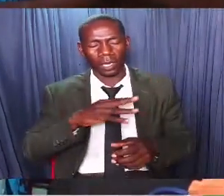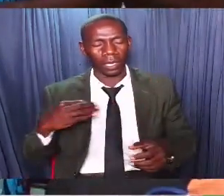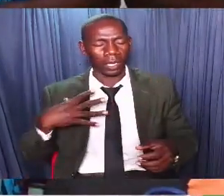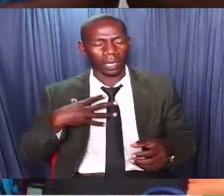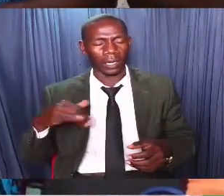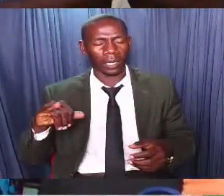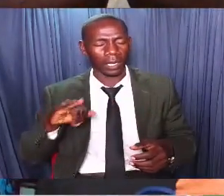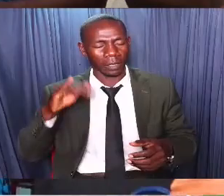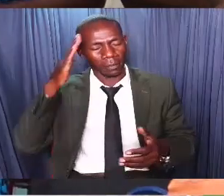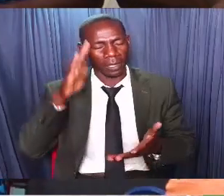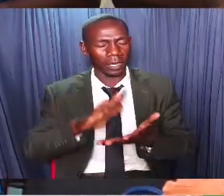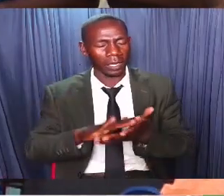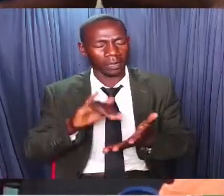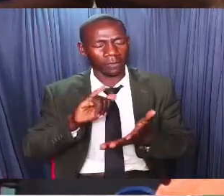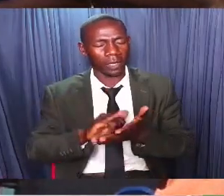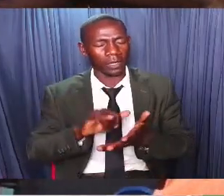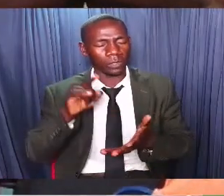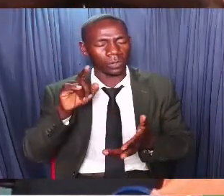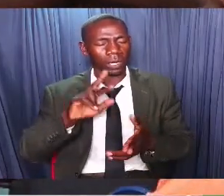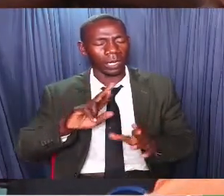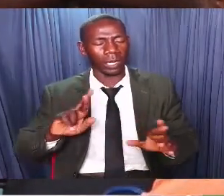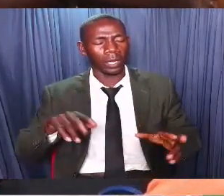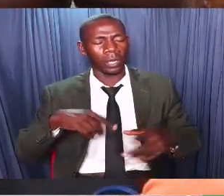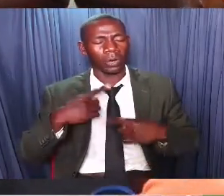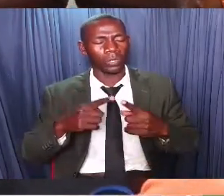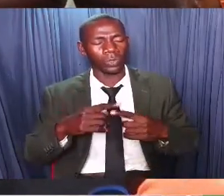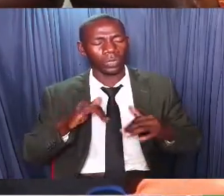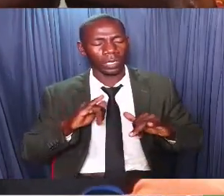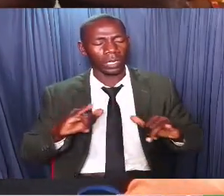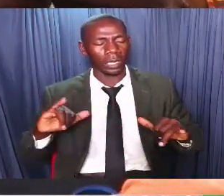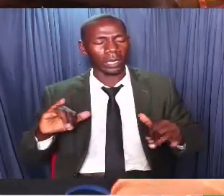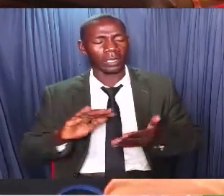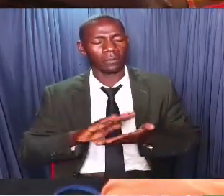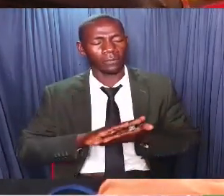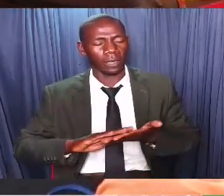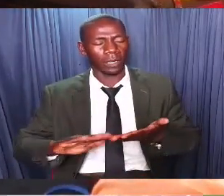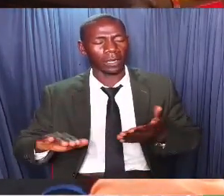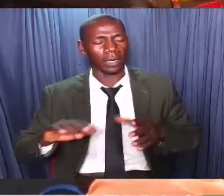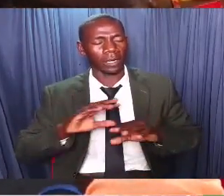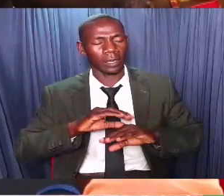Bwana. Ukatakase watu wako Bwana. Uliahidi Bwana ukitakasia watu wa miliki yako.